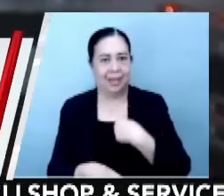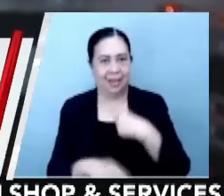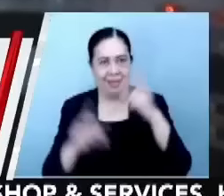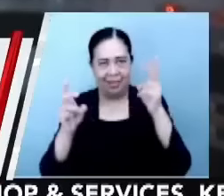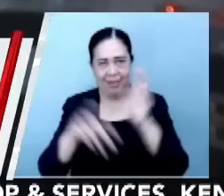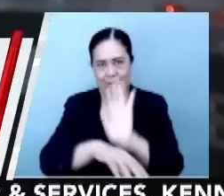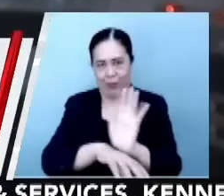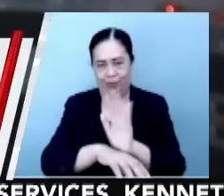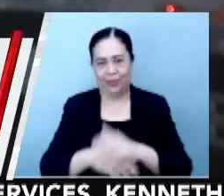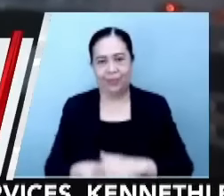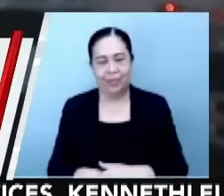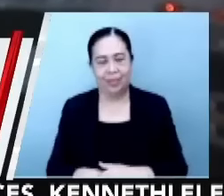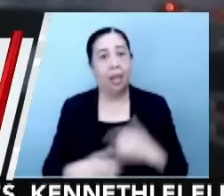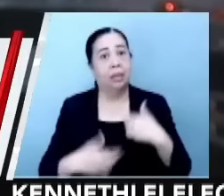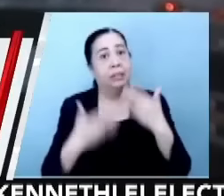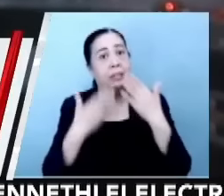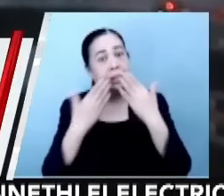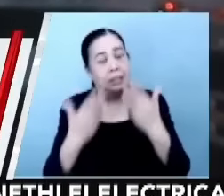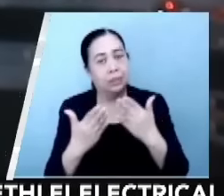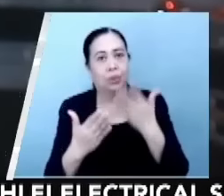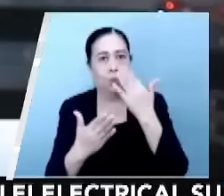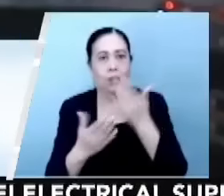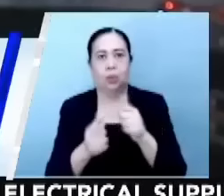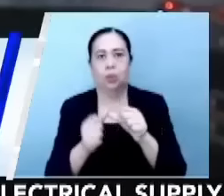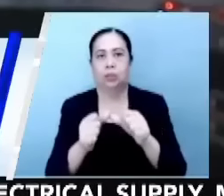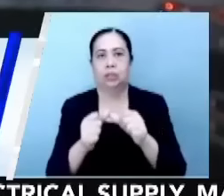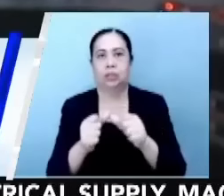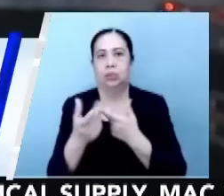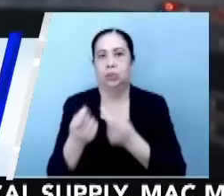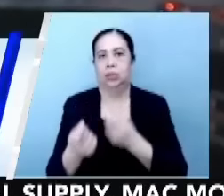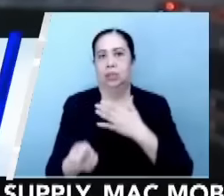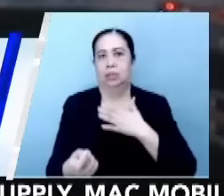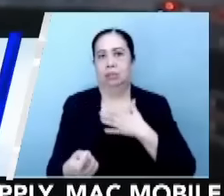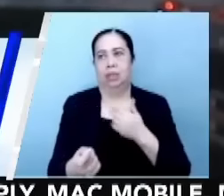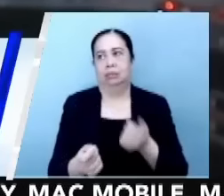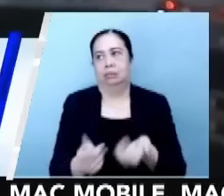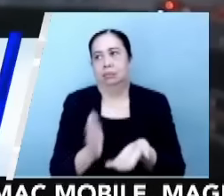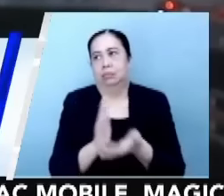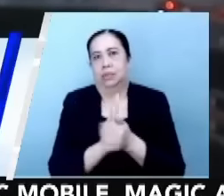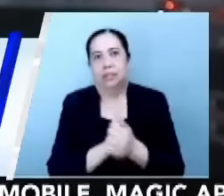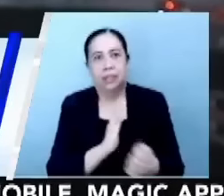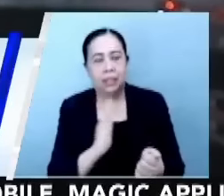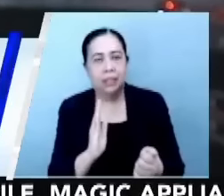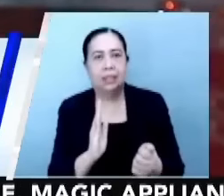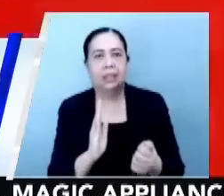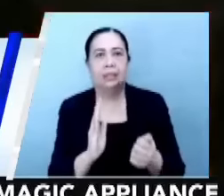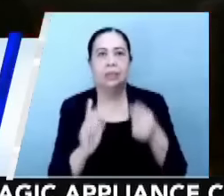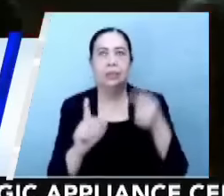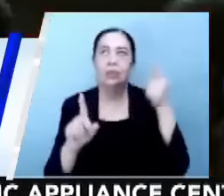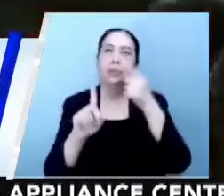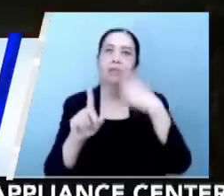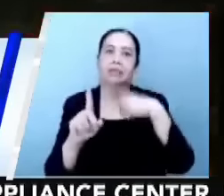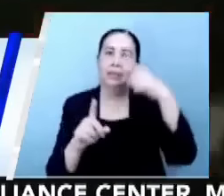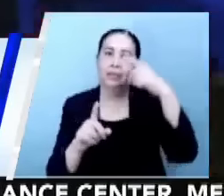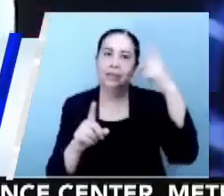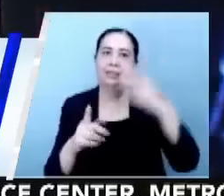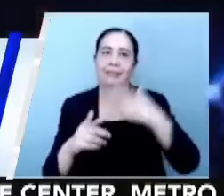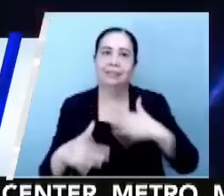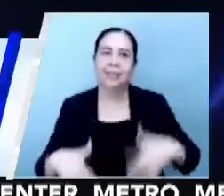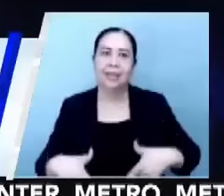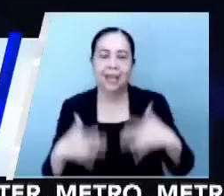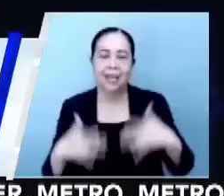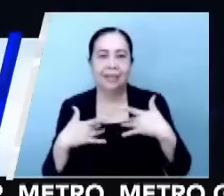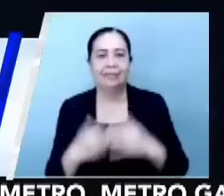yung pagtitiwala nila sa kakayahan ko para maabot yung mga pangarap sa buhay. Kasama rin sa Sign